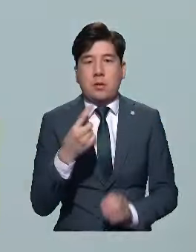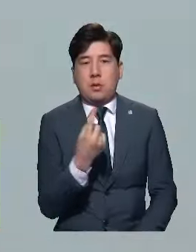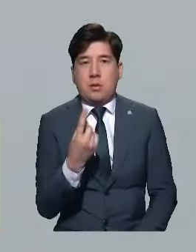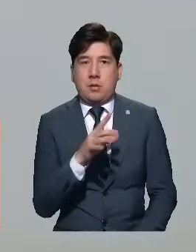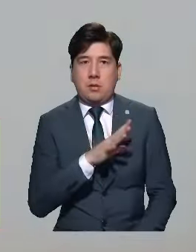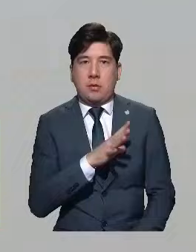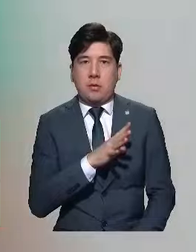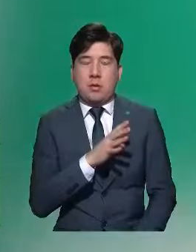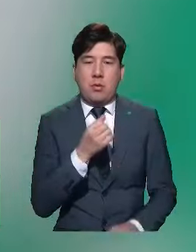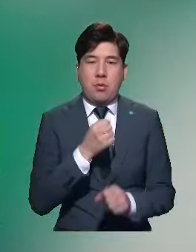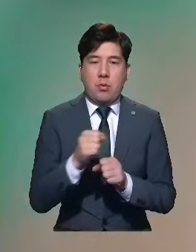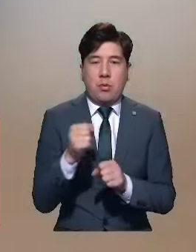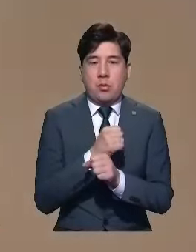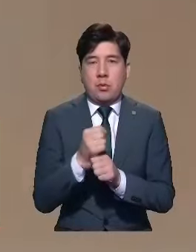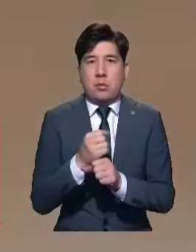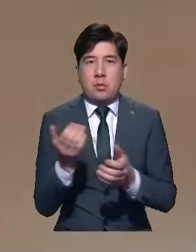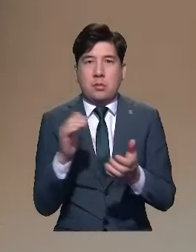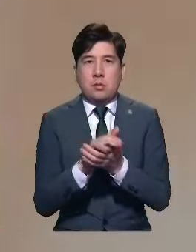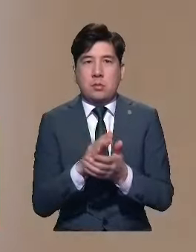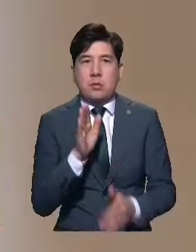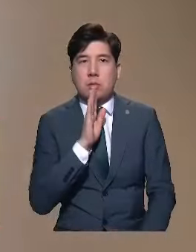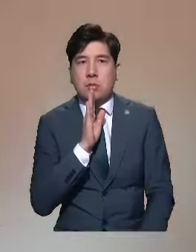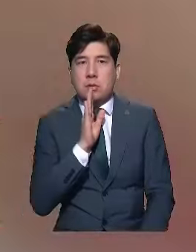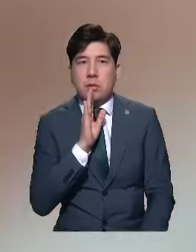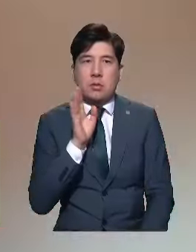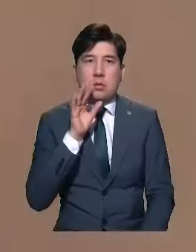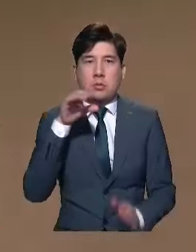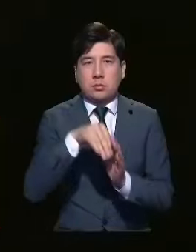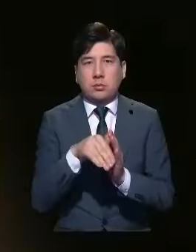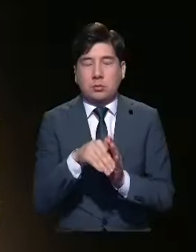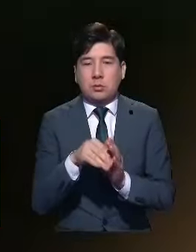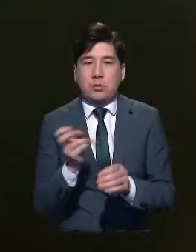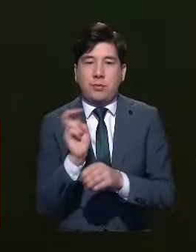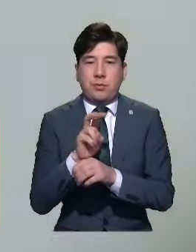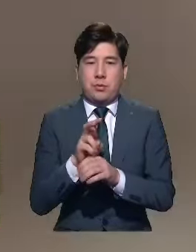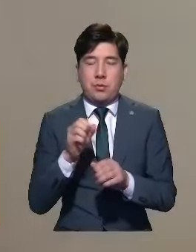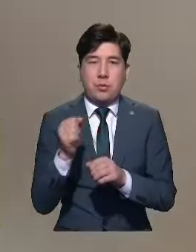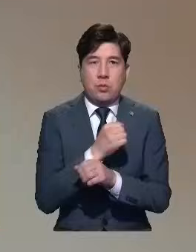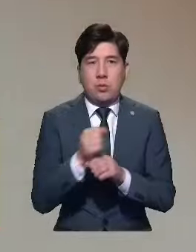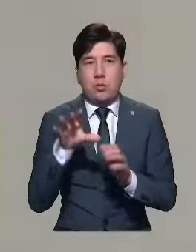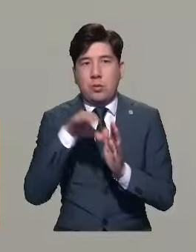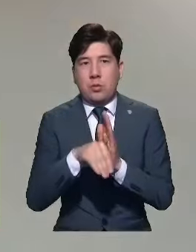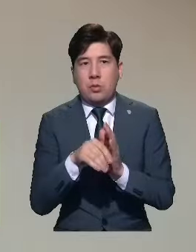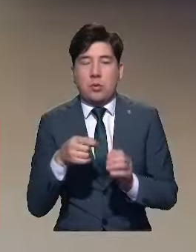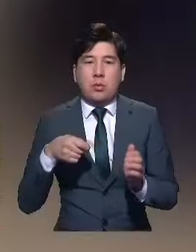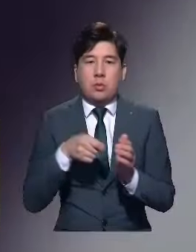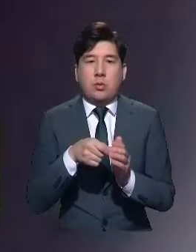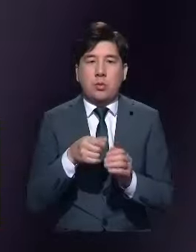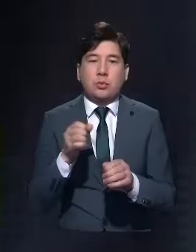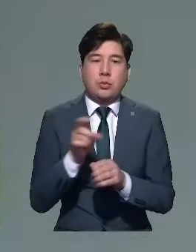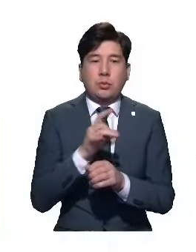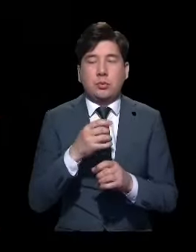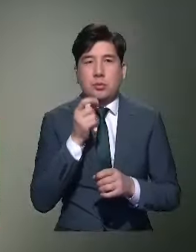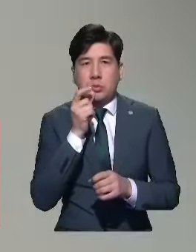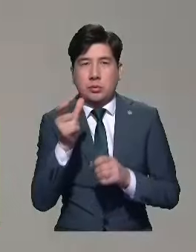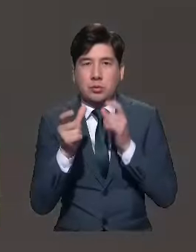данным, злоумышленником оказался знакомый матери. Он разбил окно и проник внутрь. Угрожал расправой, представляя нож. Крики и плач услышали